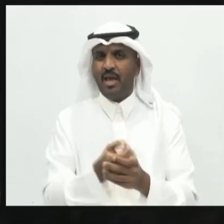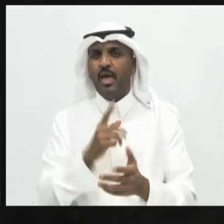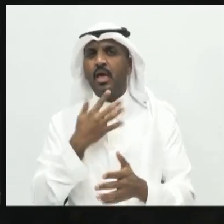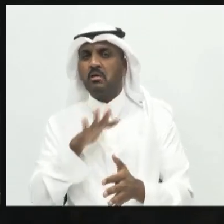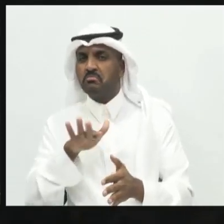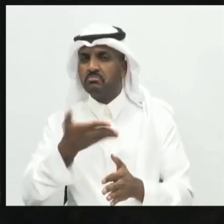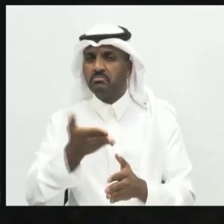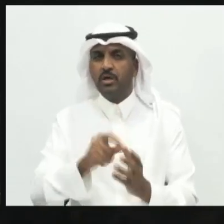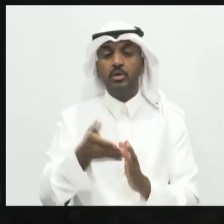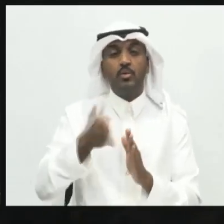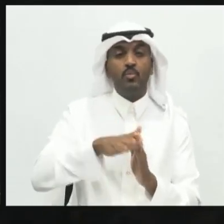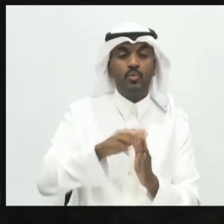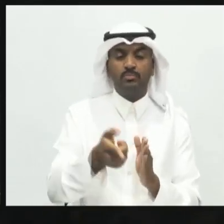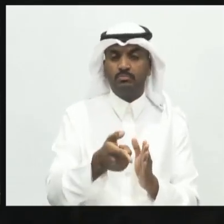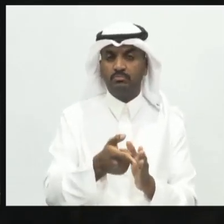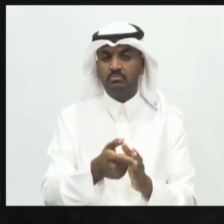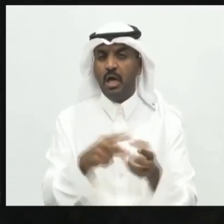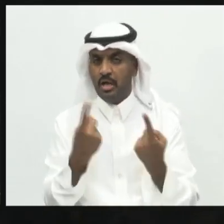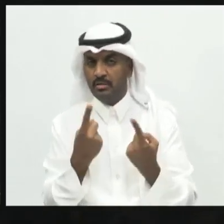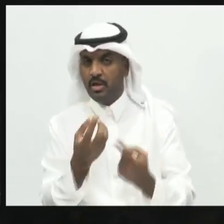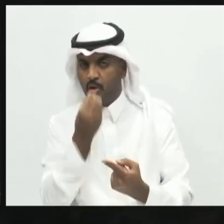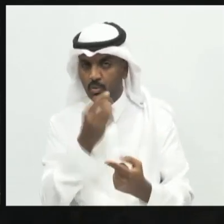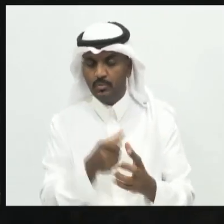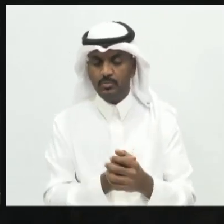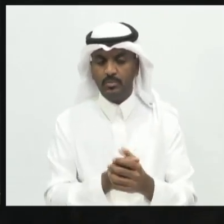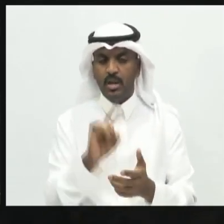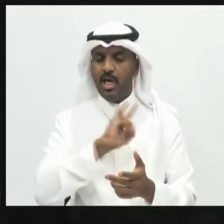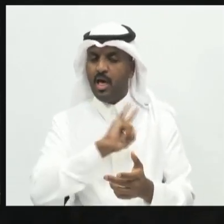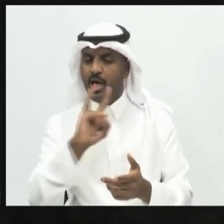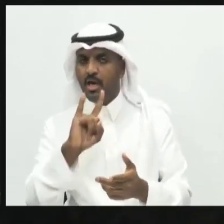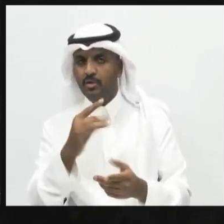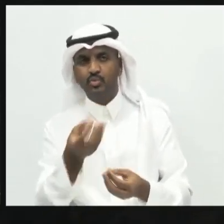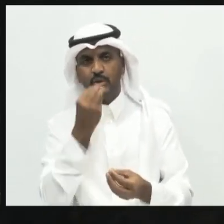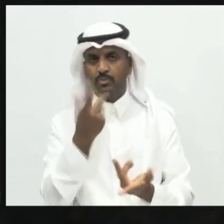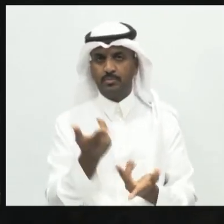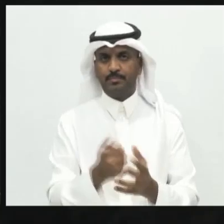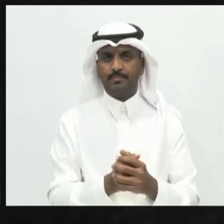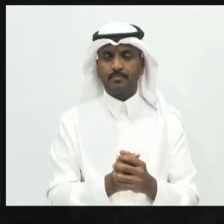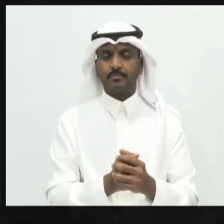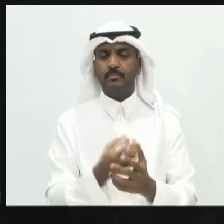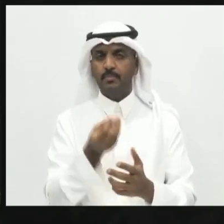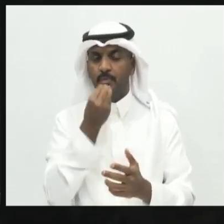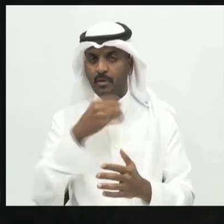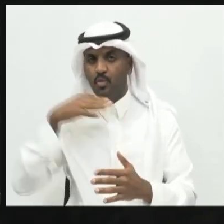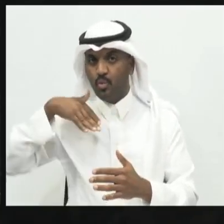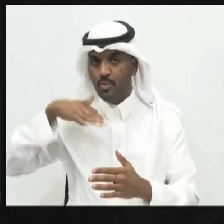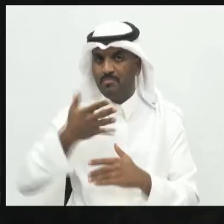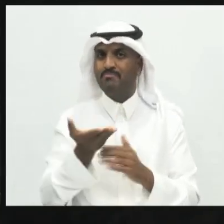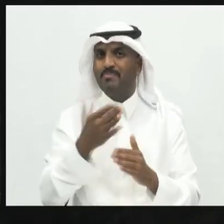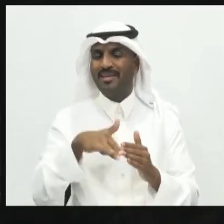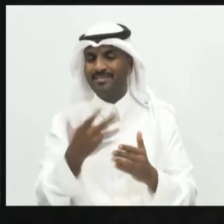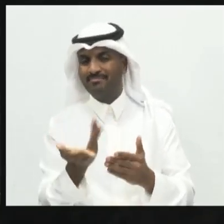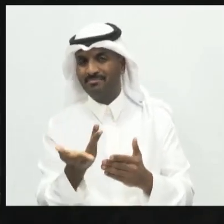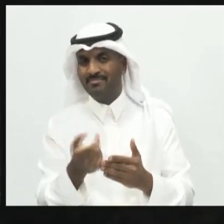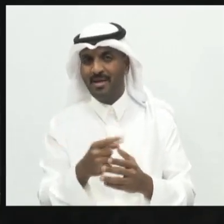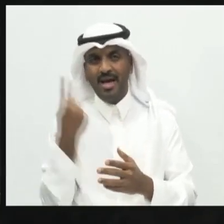الهلاك هل يجوز ان ياكل من هذه الميته ام نقول له لا لا يجوز فاك كل الميته حرام